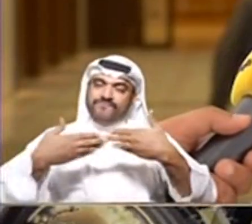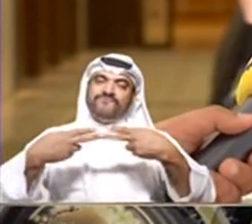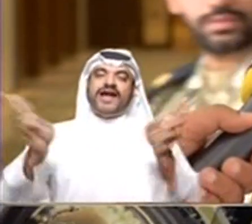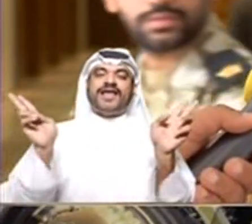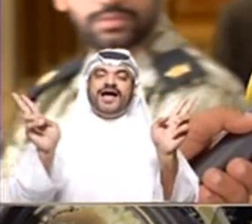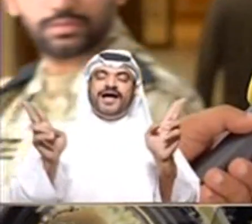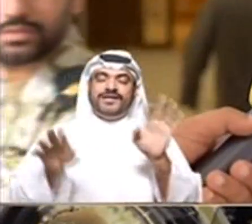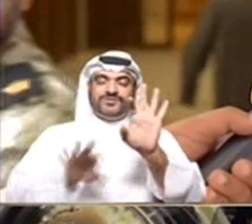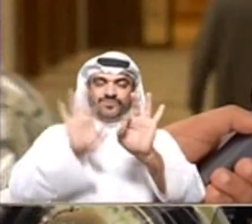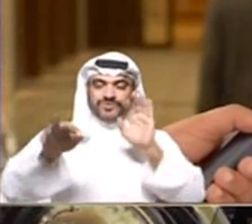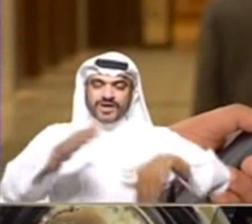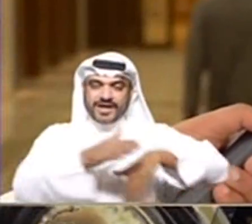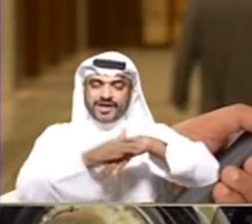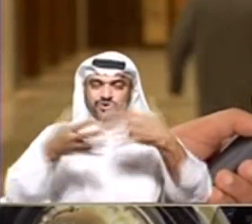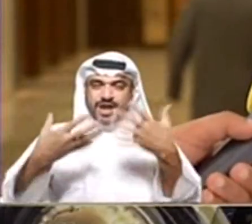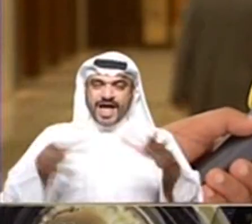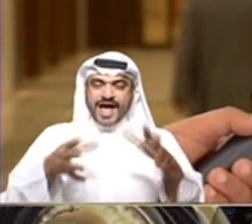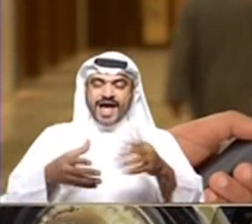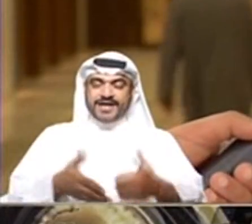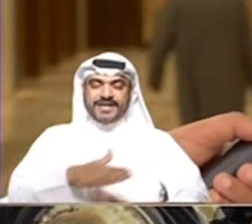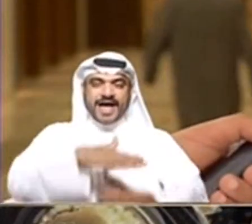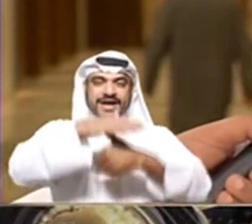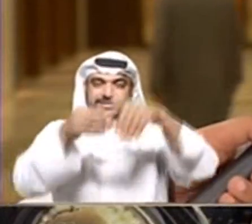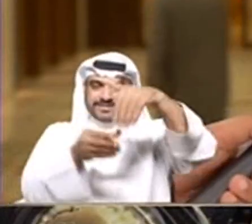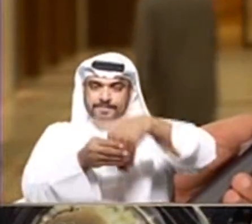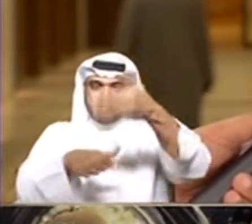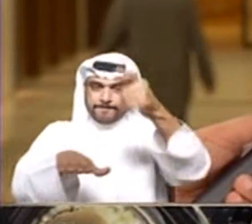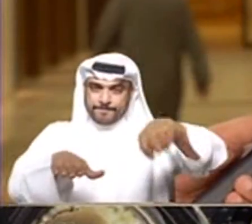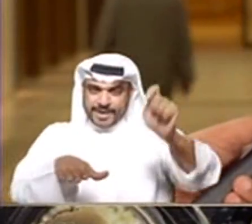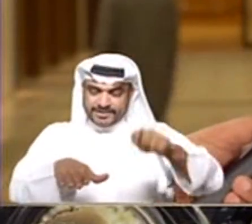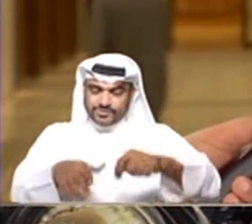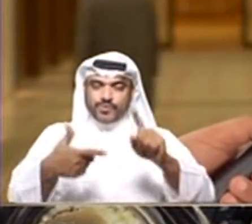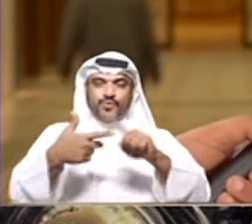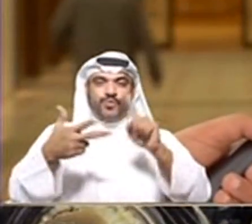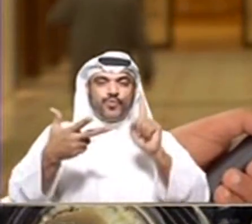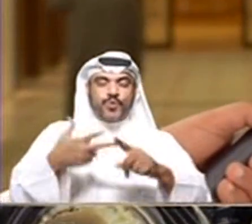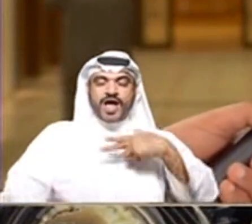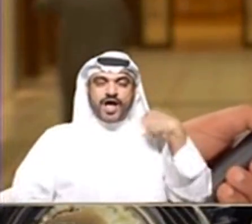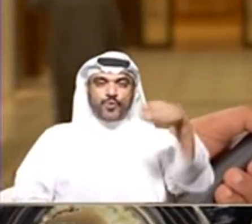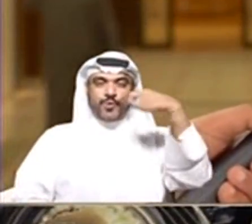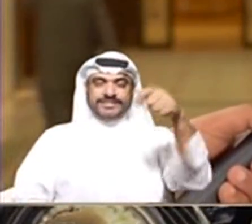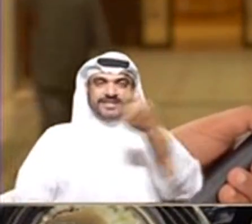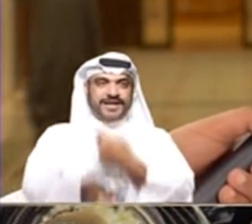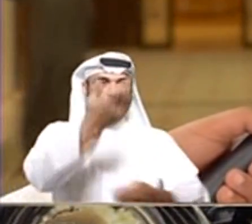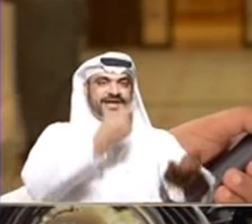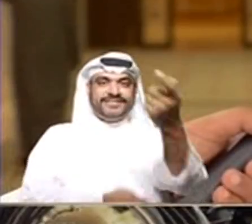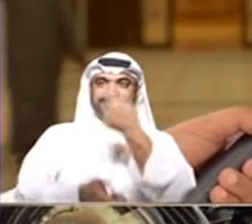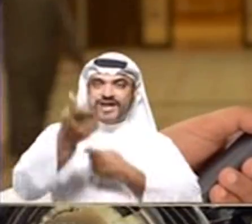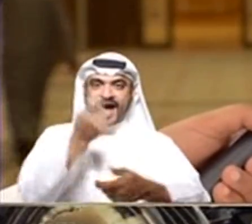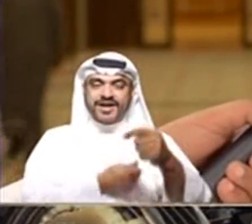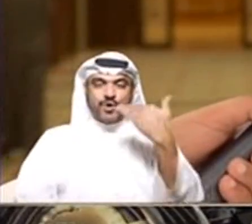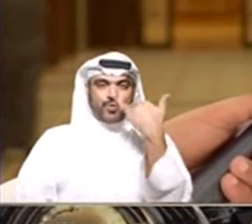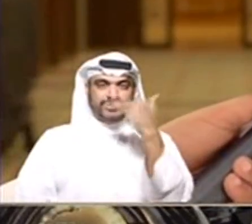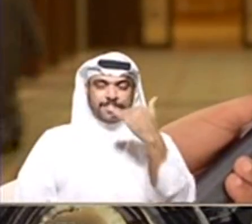كرة القدم عن الكويت لرئيس مجلس الأمة وللأخ وزير التجارة ووزير